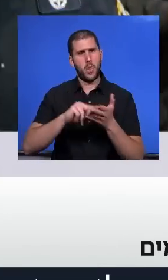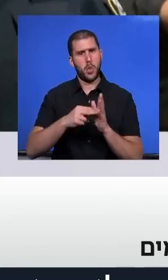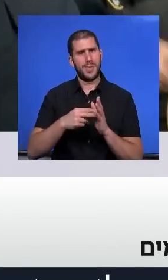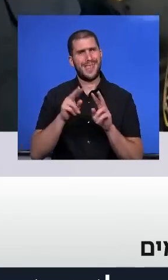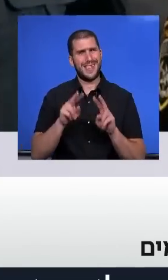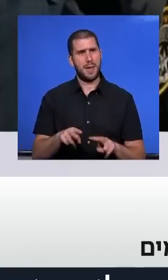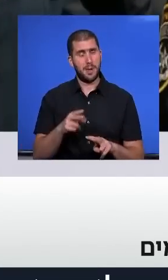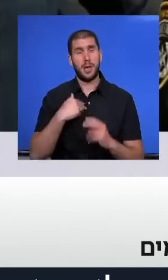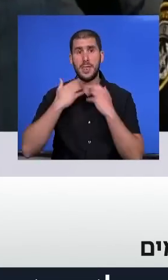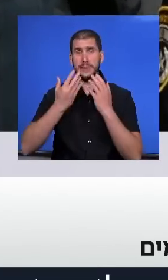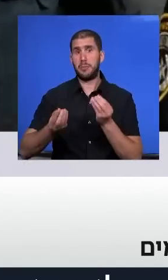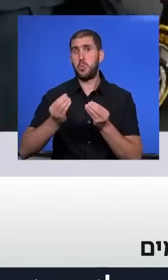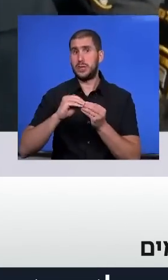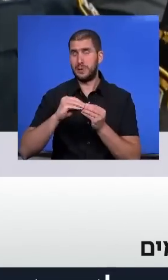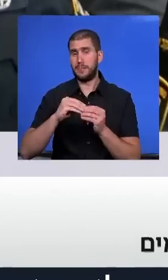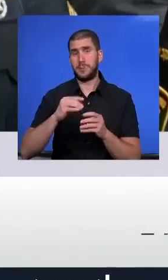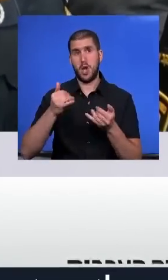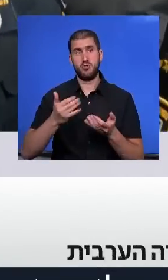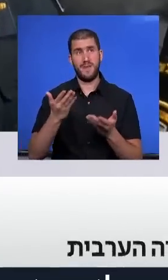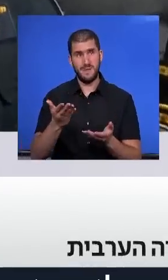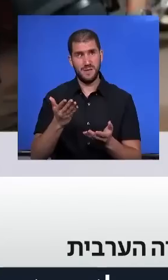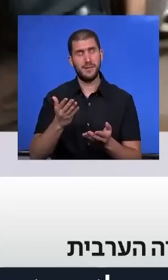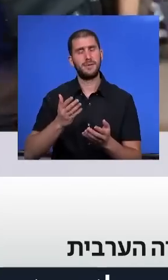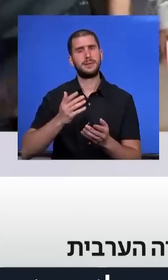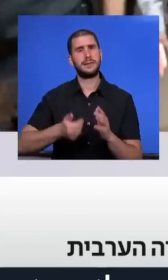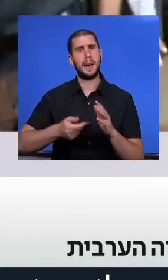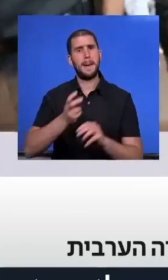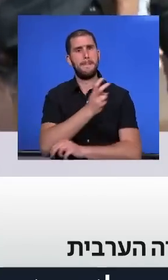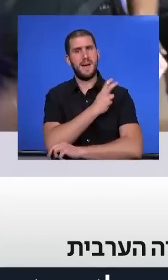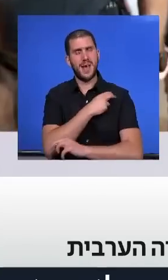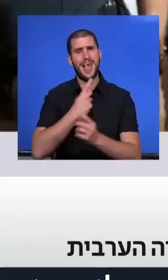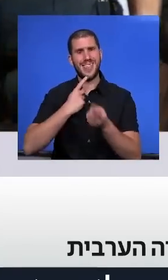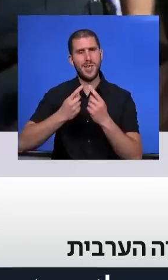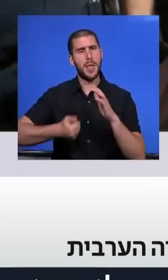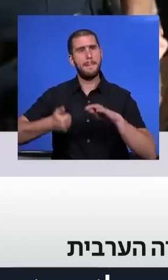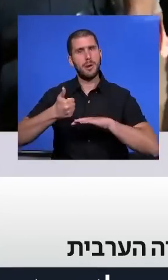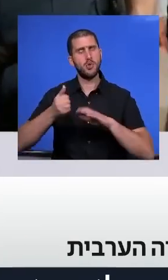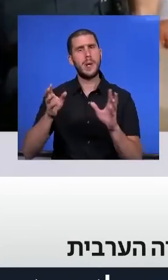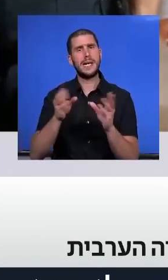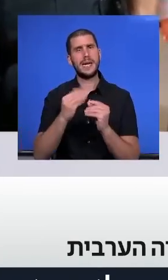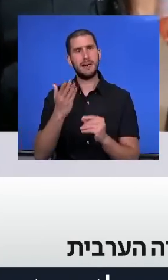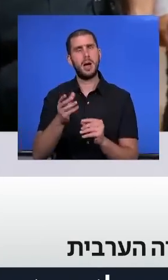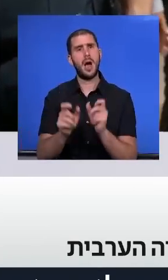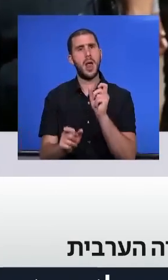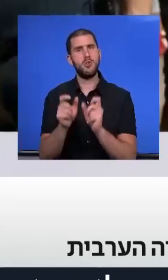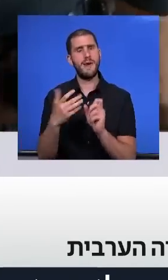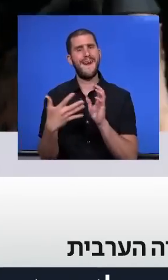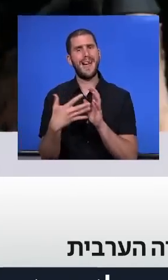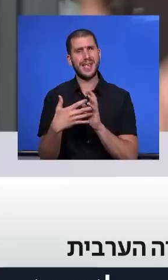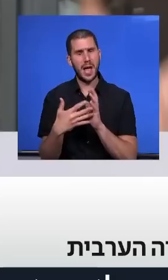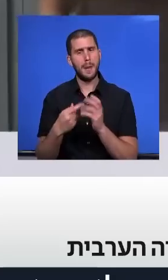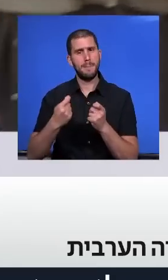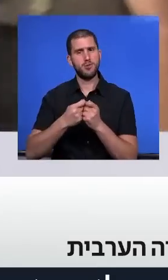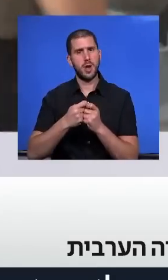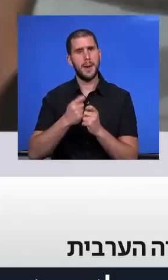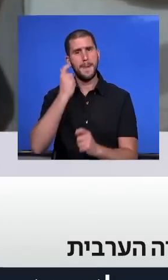הקיימת. נספר גם מיכל שבשעה הזו מכנס המפכ"ל דיון בראשותו עם גורמי חקירה בנושא